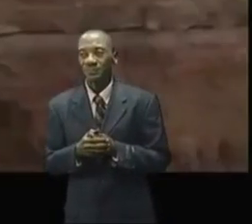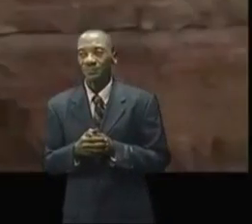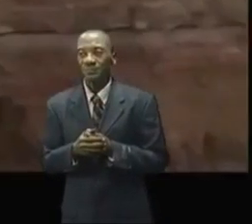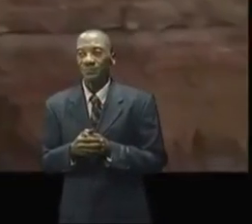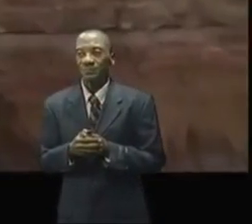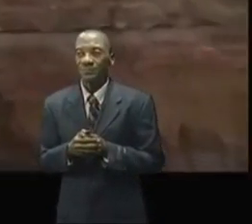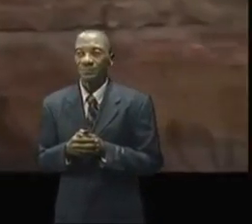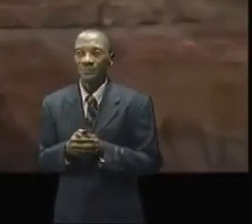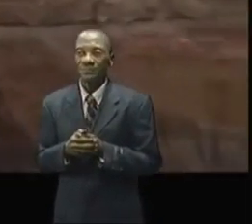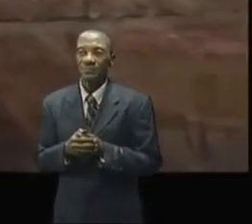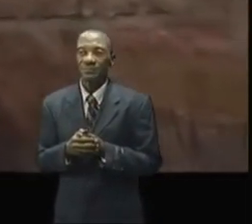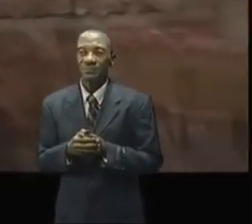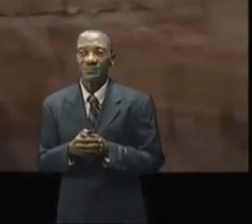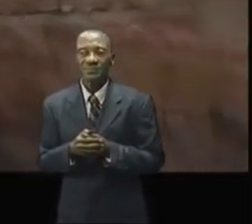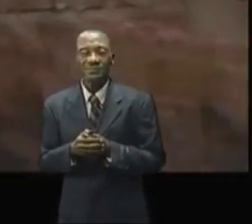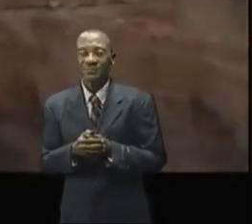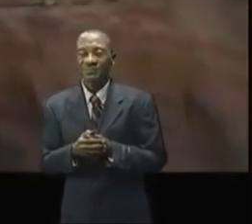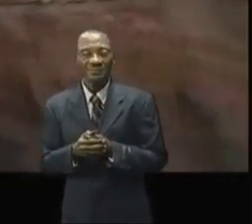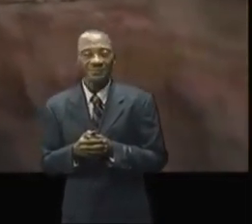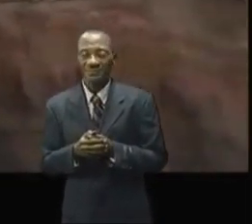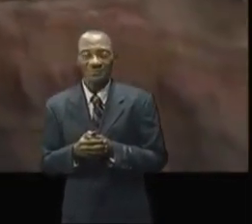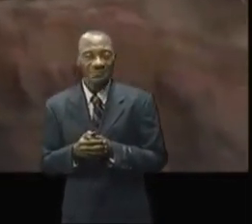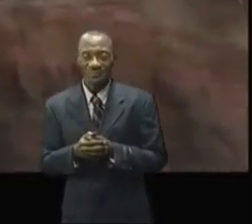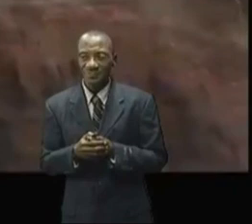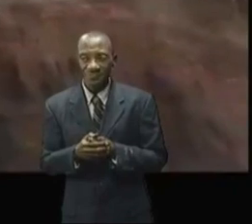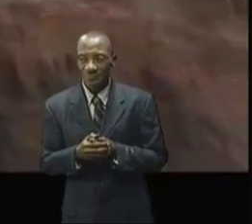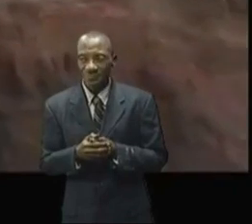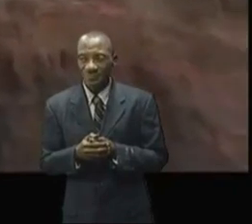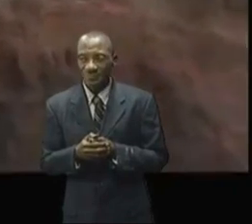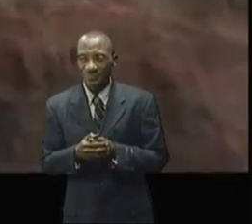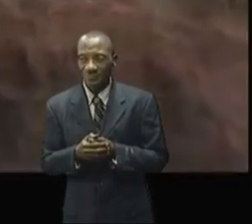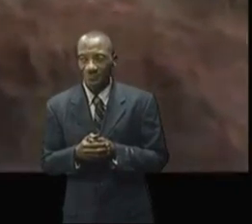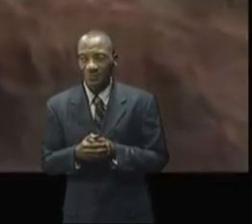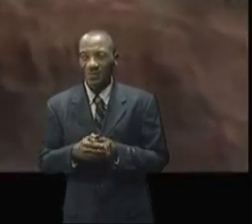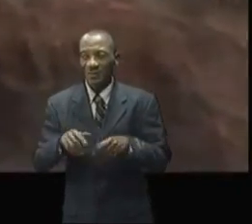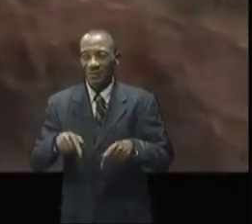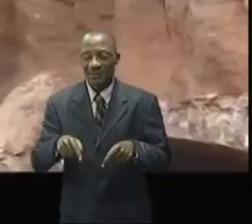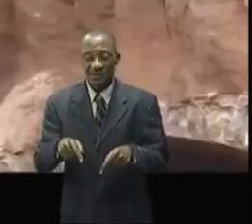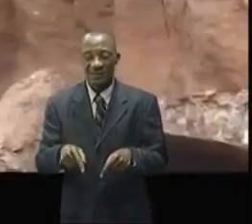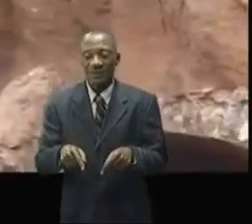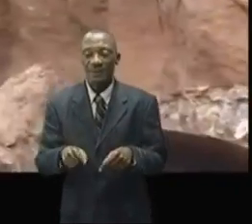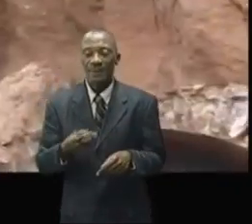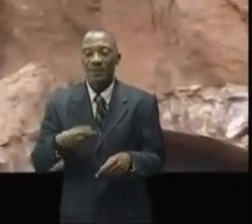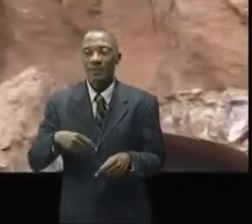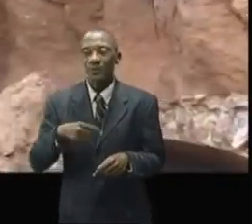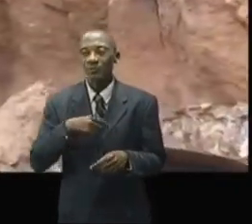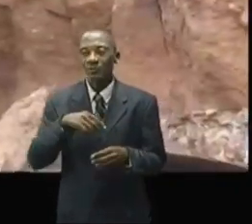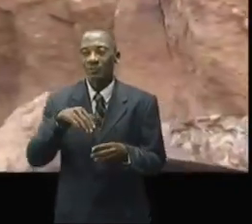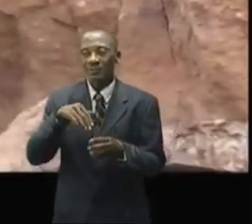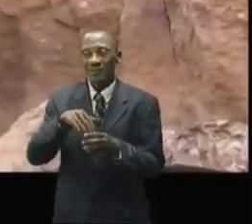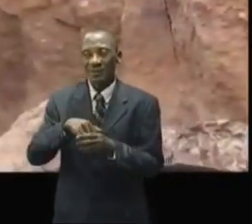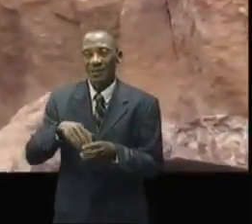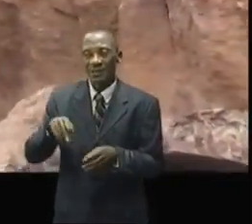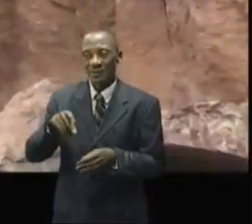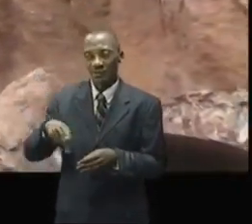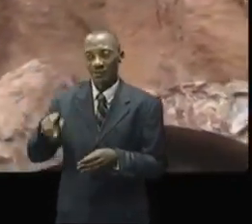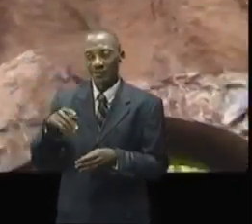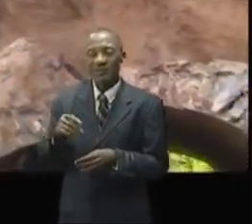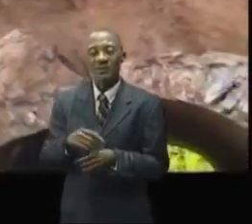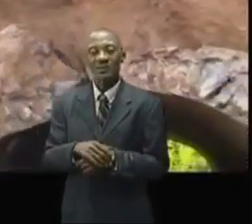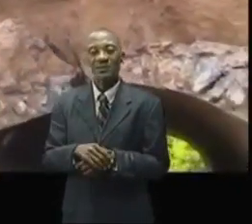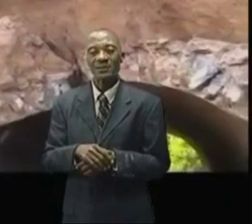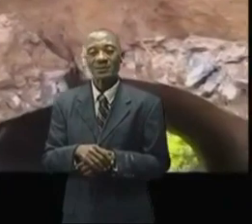La RN5, entendez, la route nationale numéro 5, est menacée par une grande érosion au niveau de Bikamba,